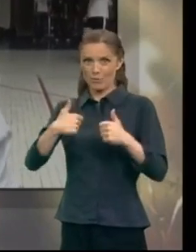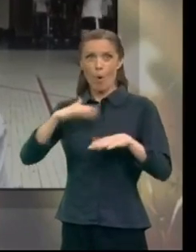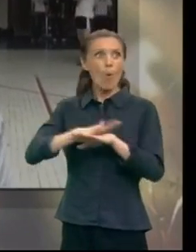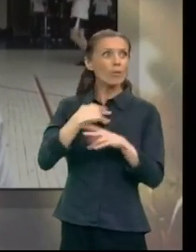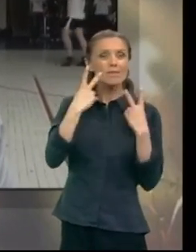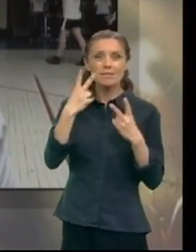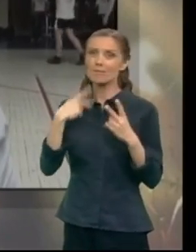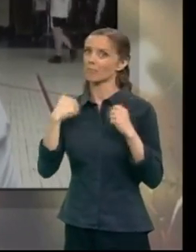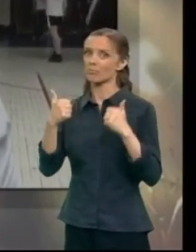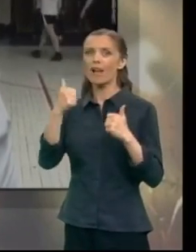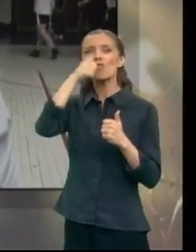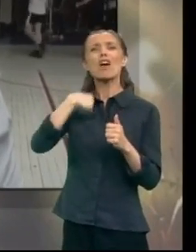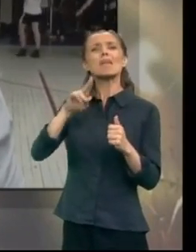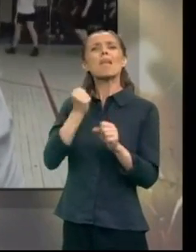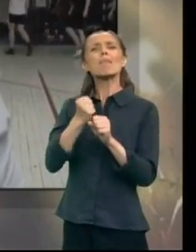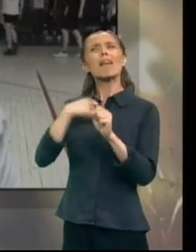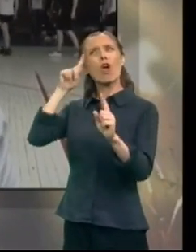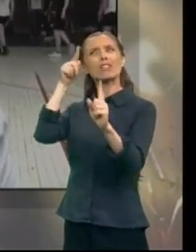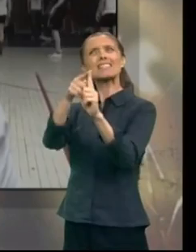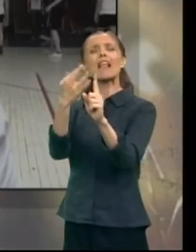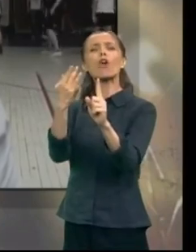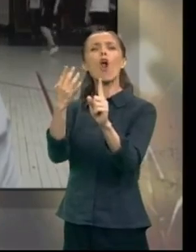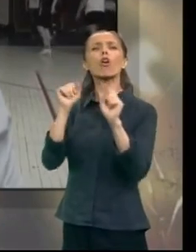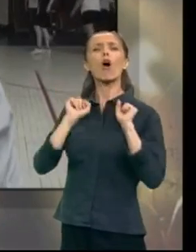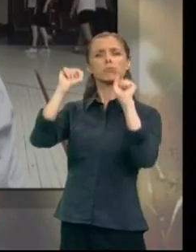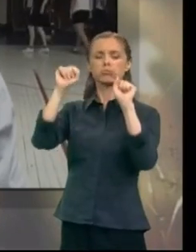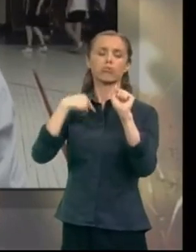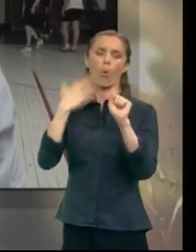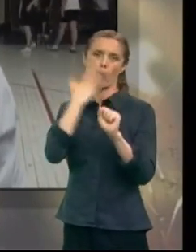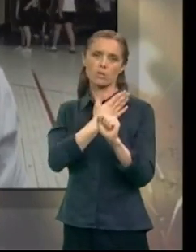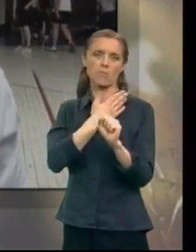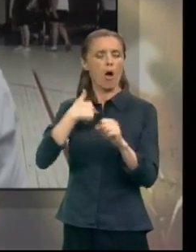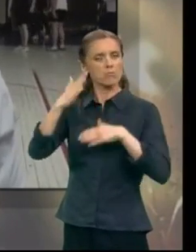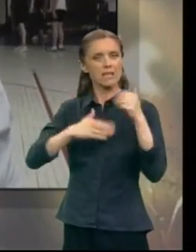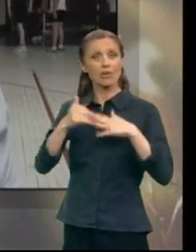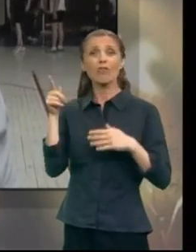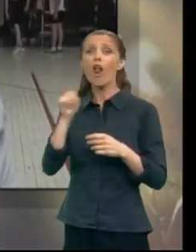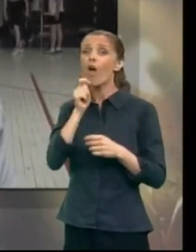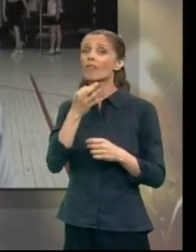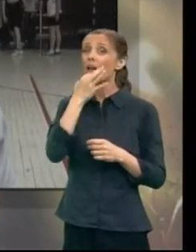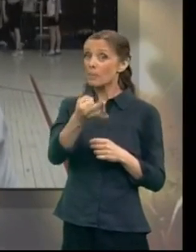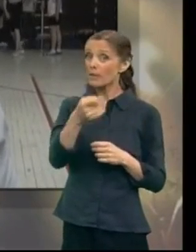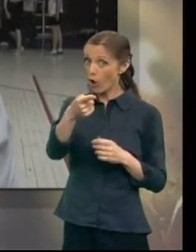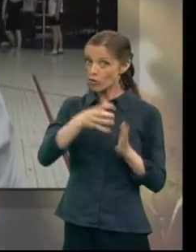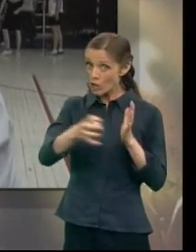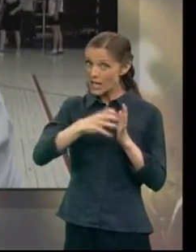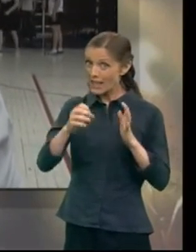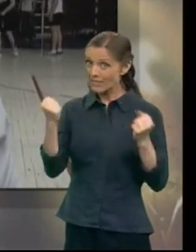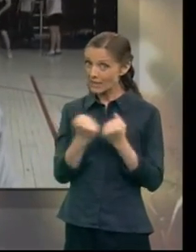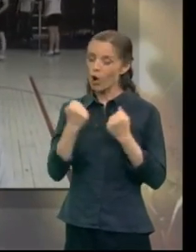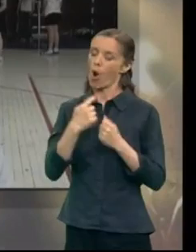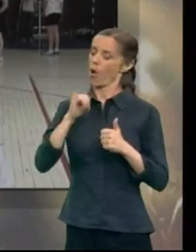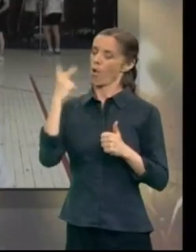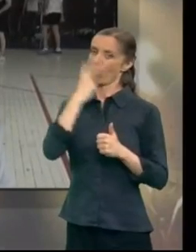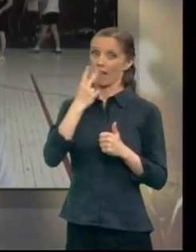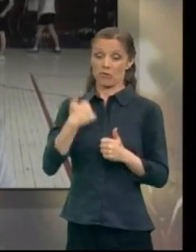se postavio težine, ja sam to i podigao i tako da zadovoljan sam. Što nastaviti da se baviš ovim sportom? Naravno. Sad sam